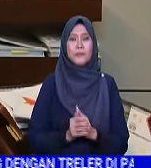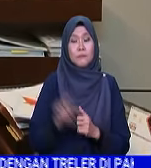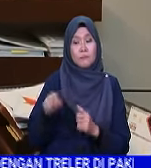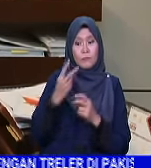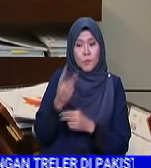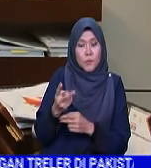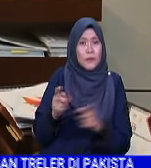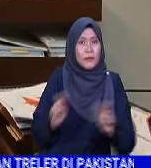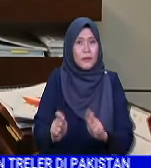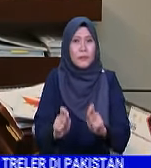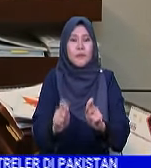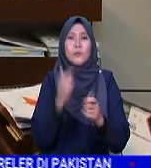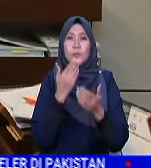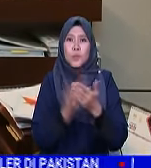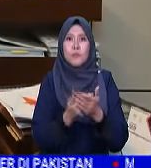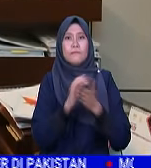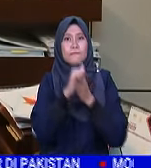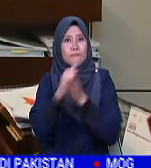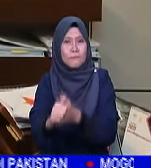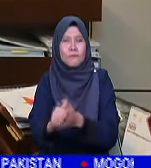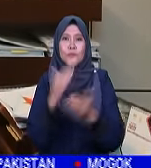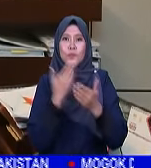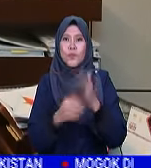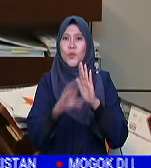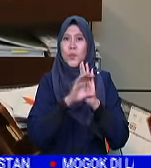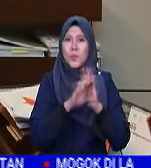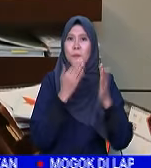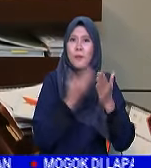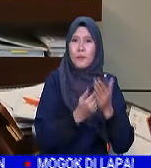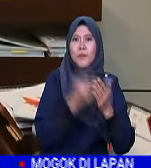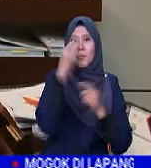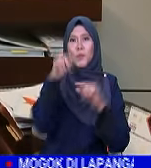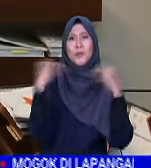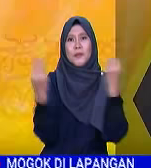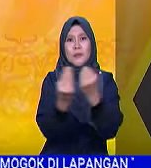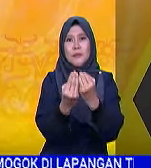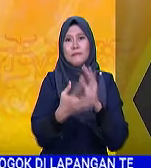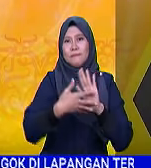wira-wira ini dapat dijadikan sebagai tauladan dan contoh baik kepada masyarakat.